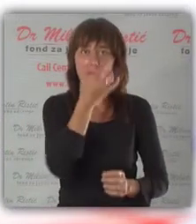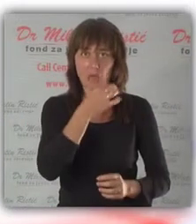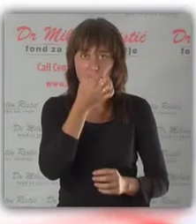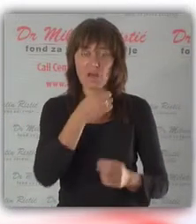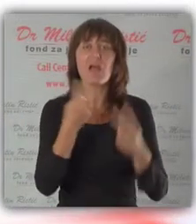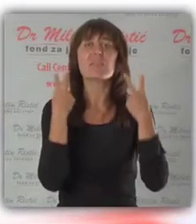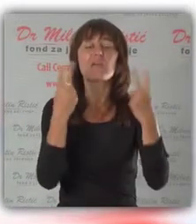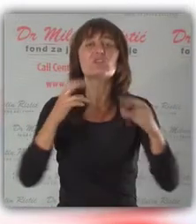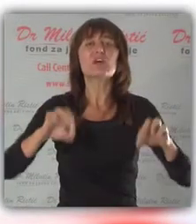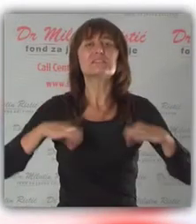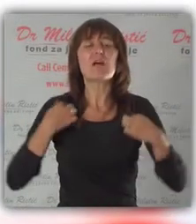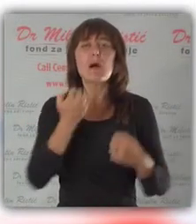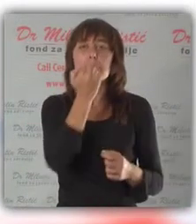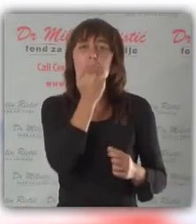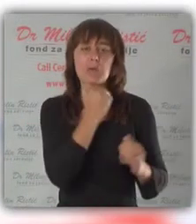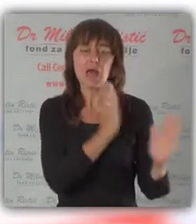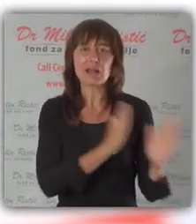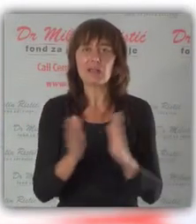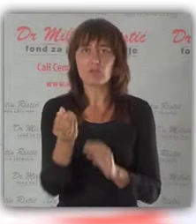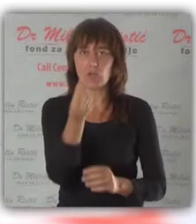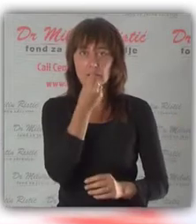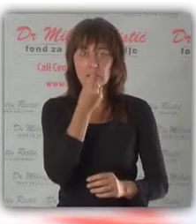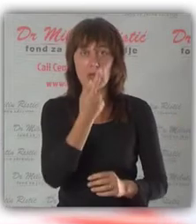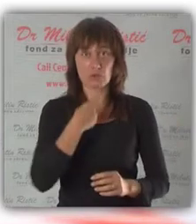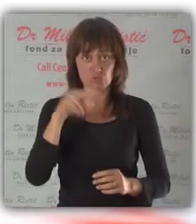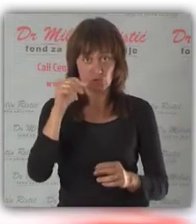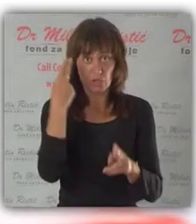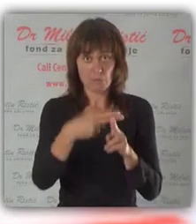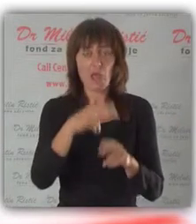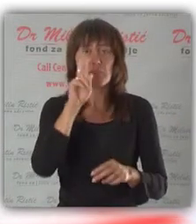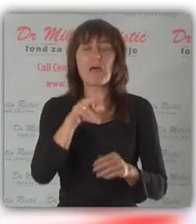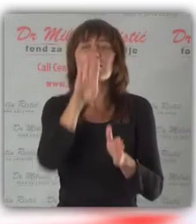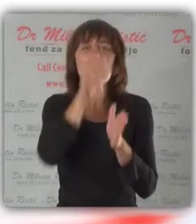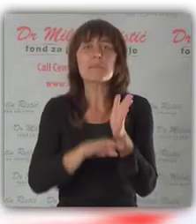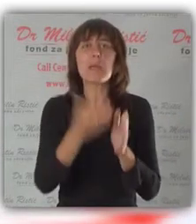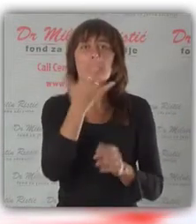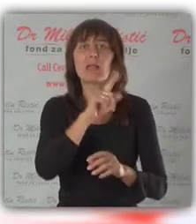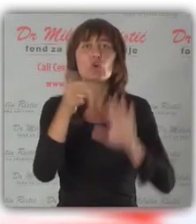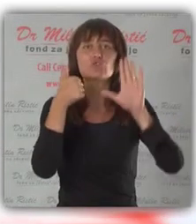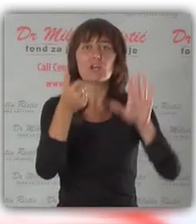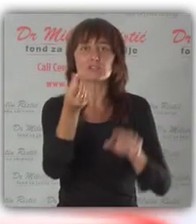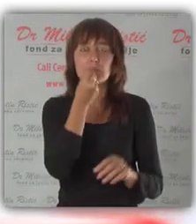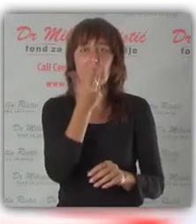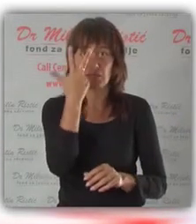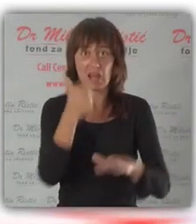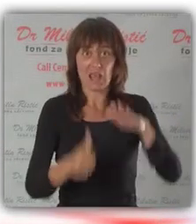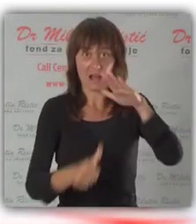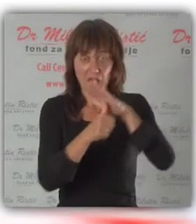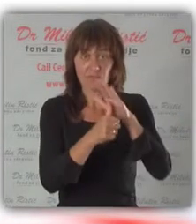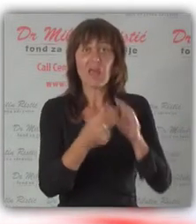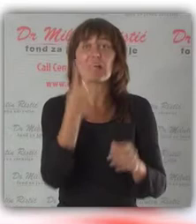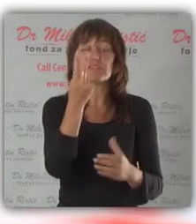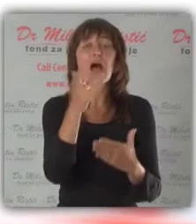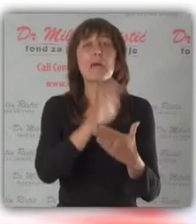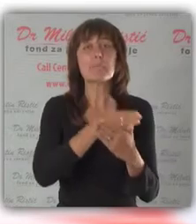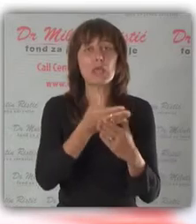lekova. Najvažnije je zdrava, pravilna i redovna ishrana. Pacijenti sa dijabetesom trebaju da imaju najmanje 5 do 6 obroka dnevno, 3 glavna